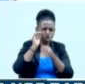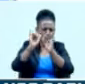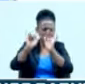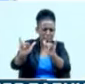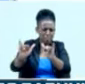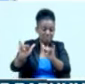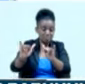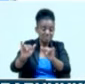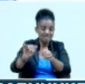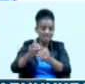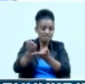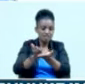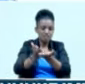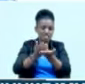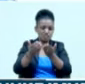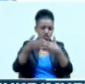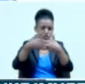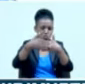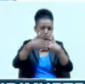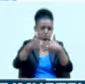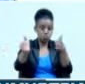gihe cyakurikiye aho serivisi zafunguwe